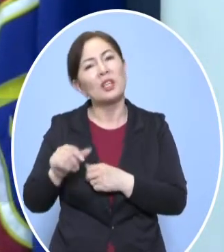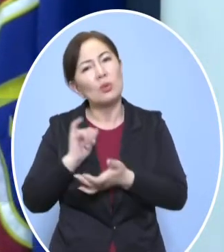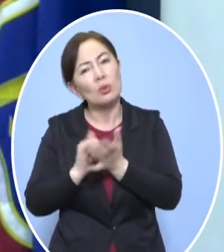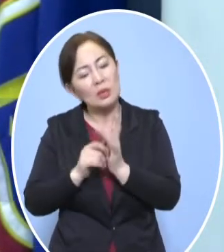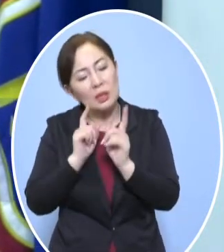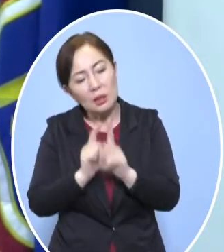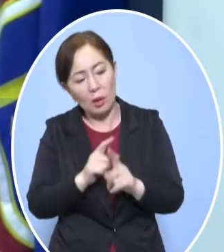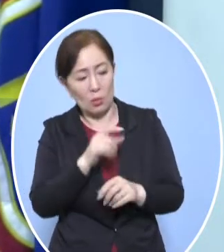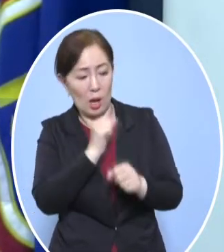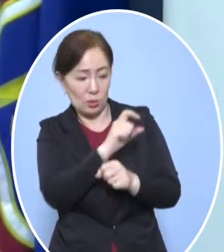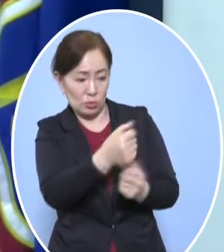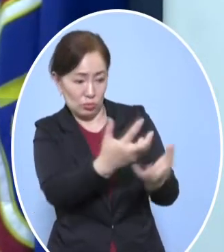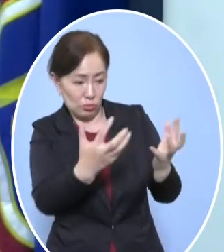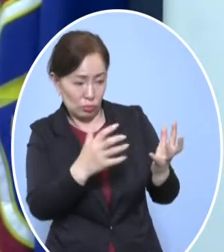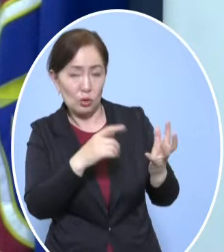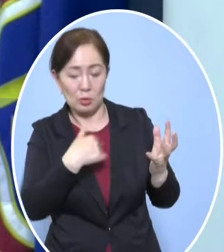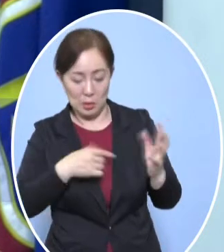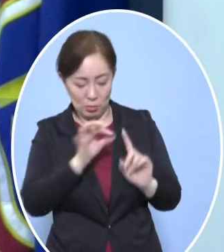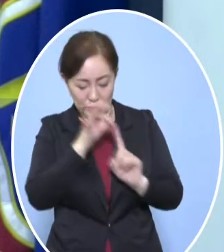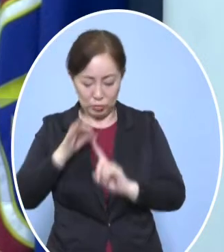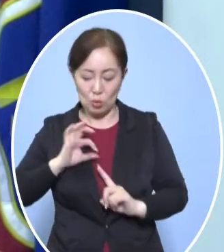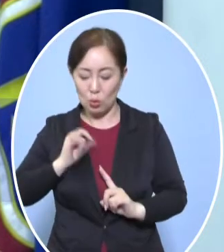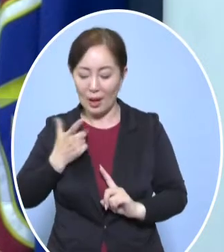За энэ чухал албаагчдаа